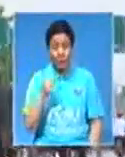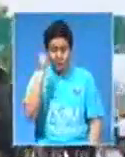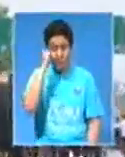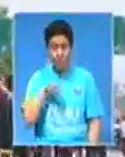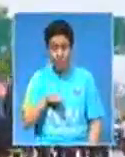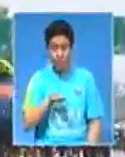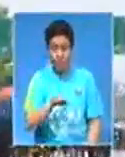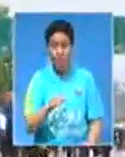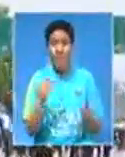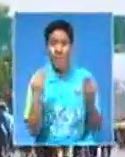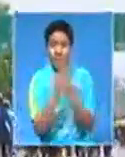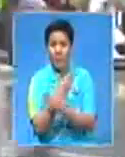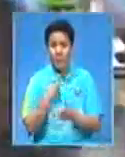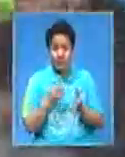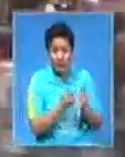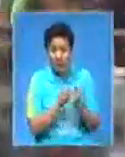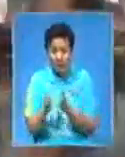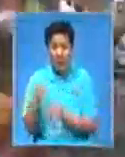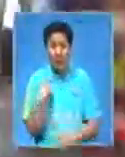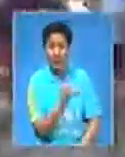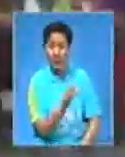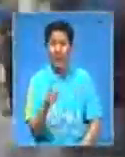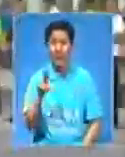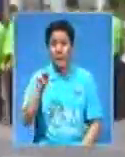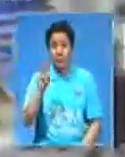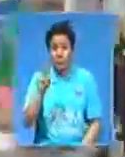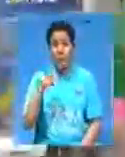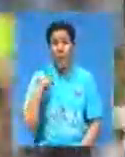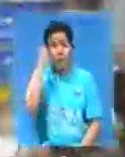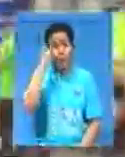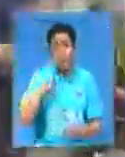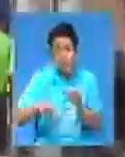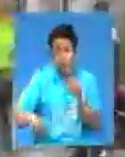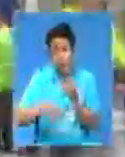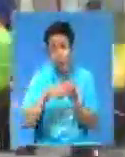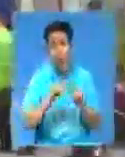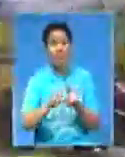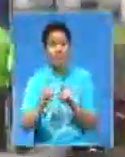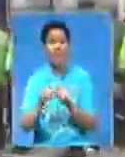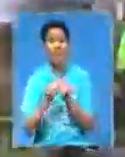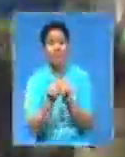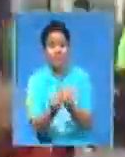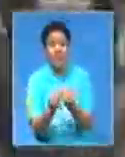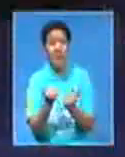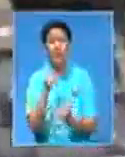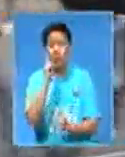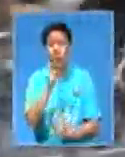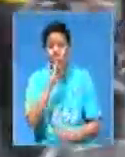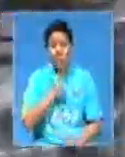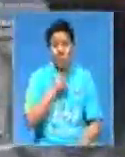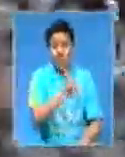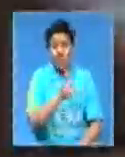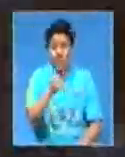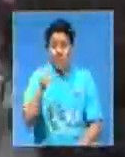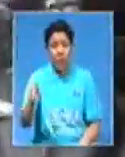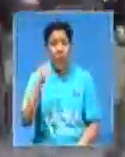รถประจำทางจำนวน36เส้นทางมีการจัดรถเสริมในจุดต่างๆด้วยนะครับก็ขอให้ตรวจสอบเส้นทาง